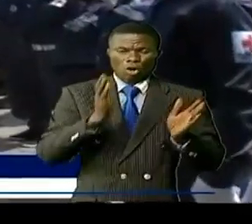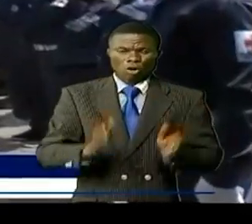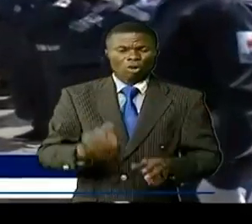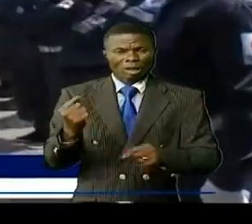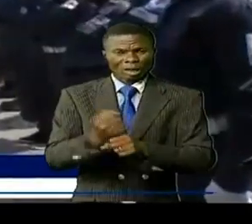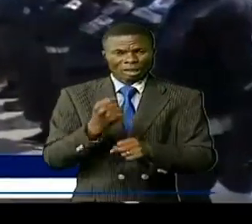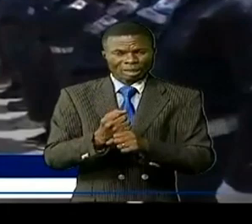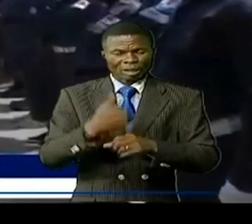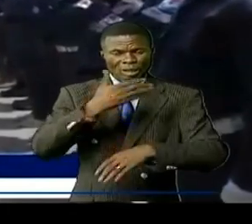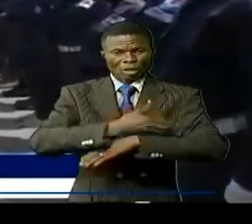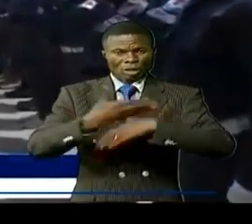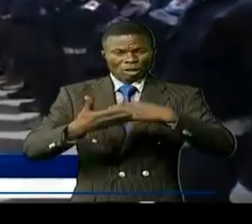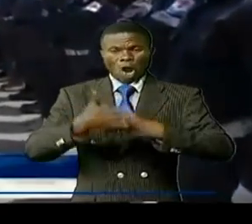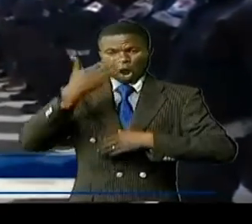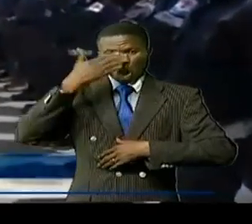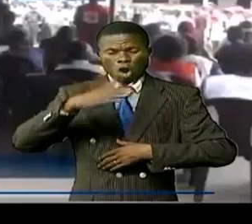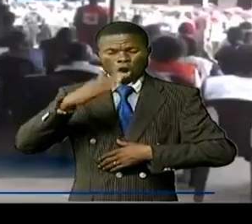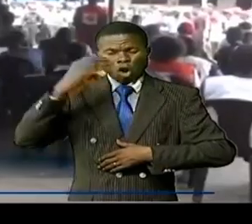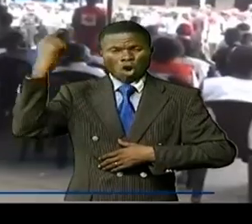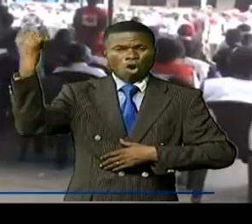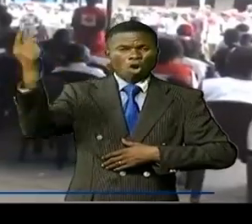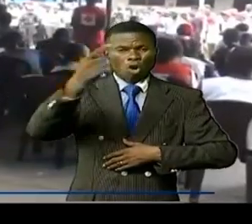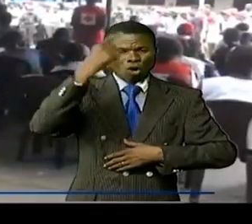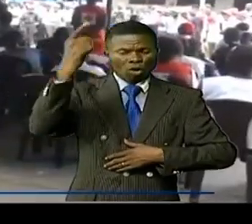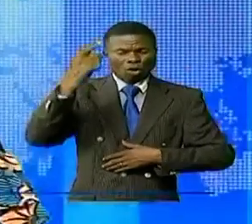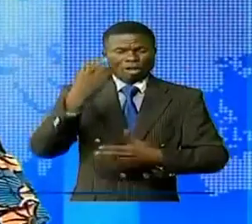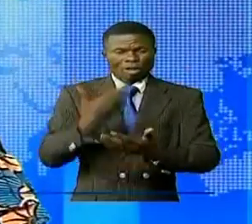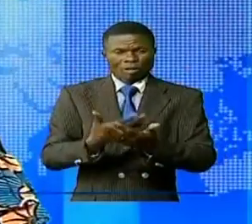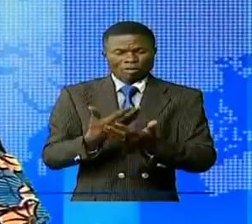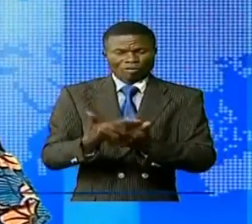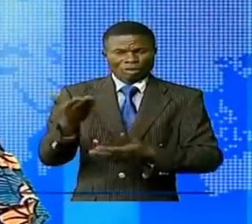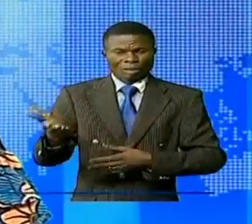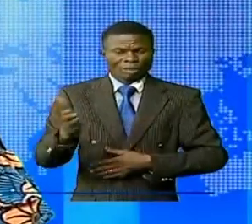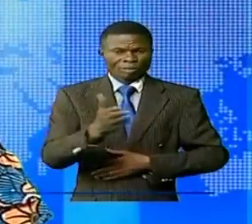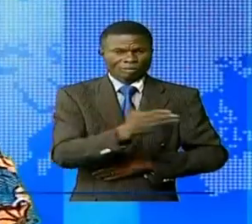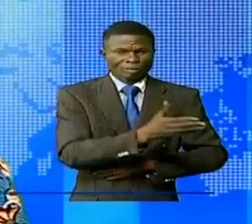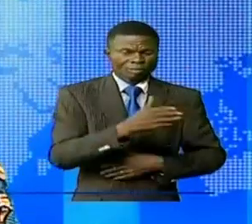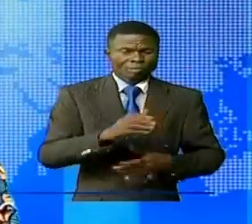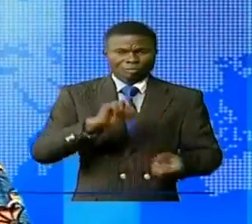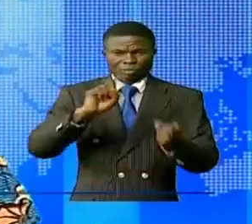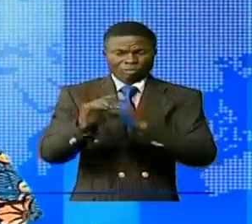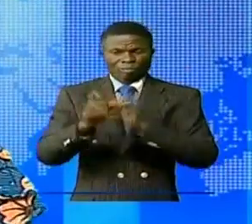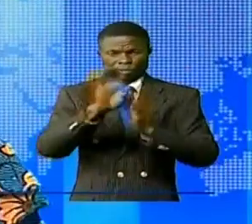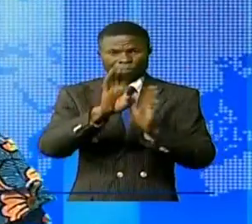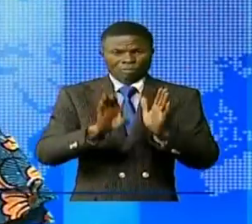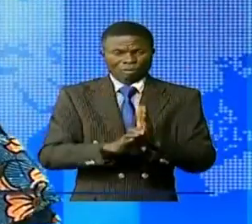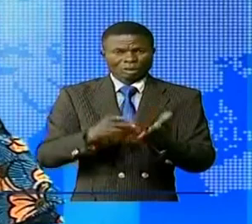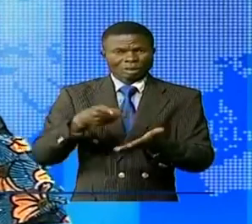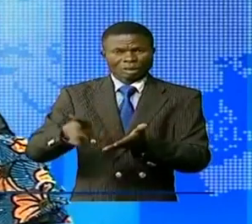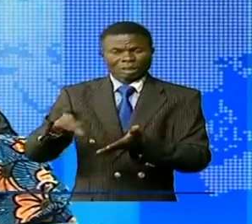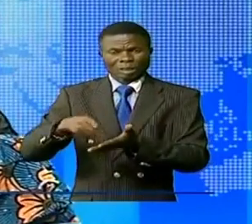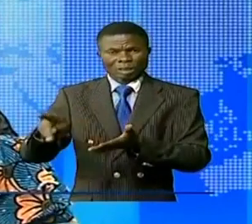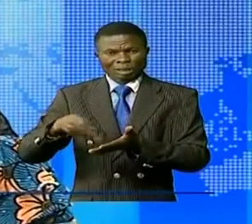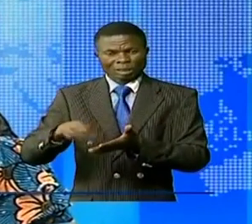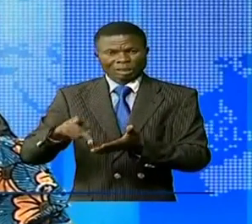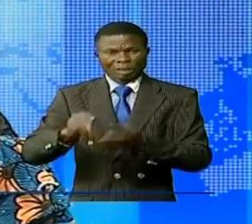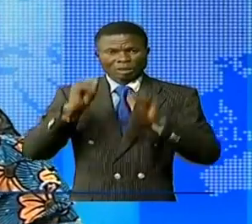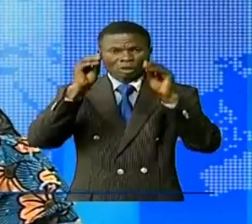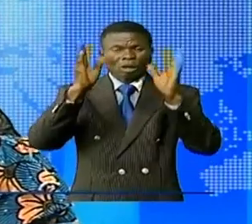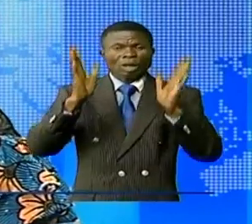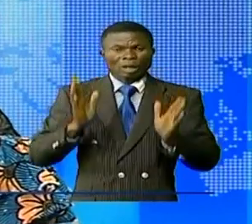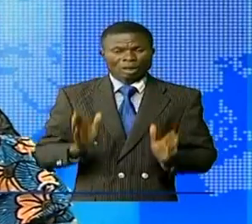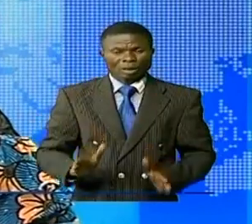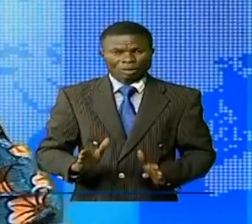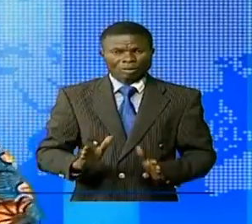la construction de l'hôpital humanitaire et des urgences. L'amélioration des conditions salariales des enseignants